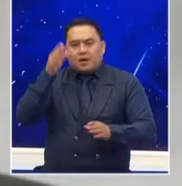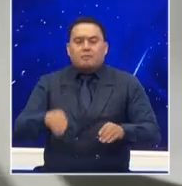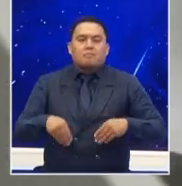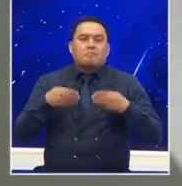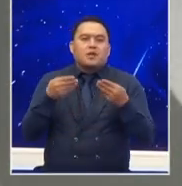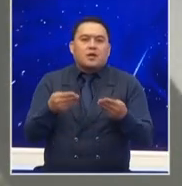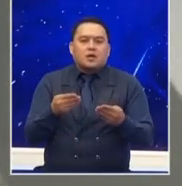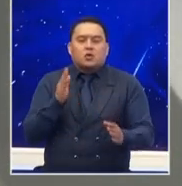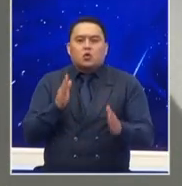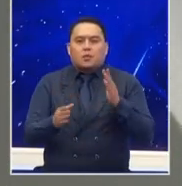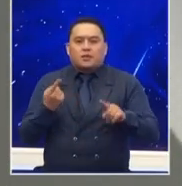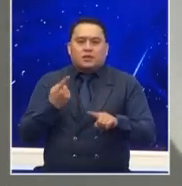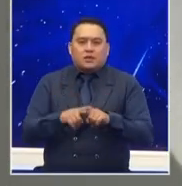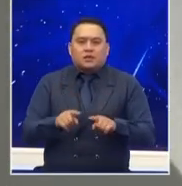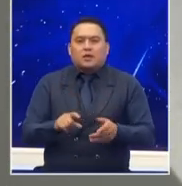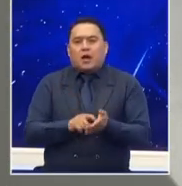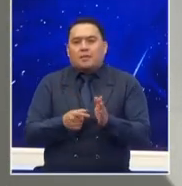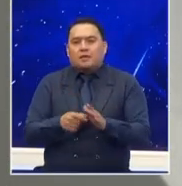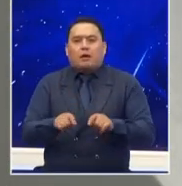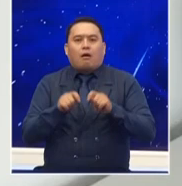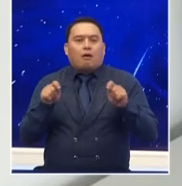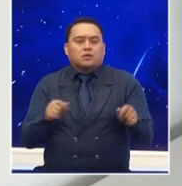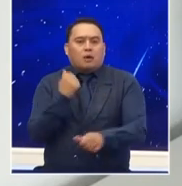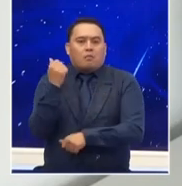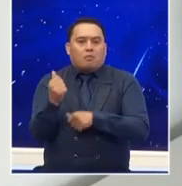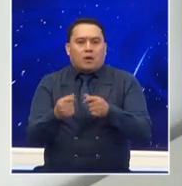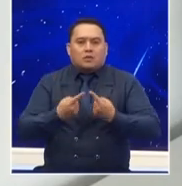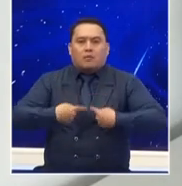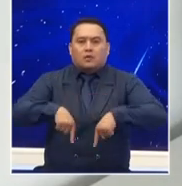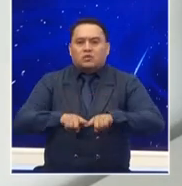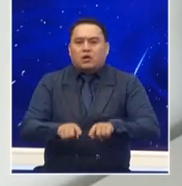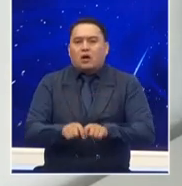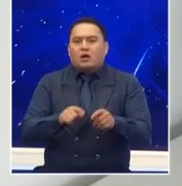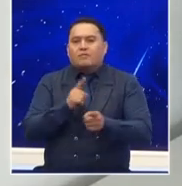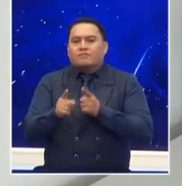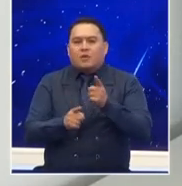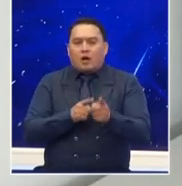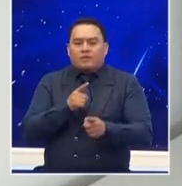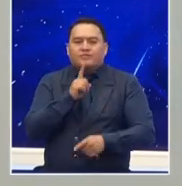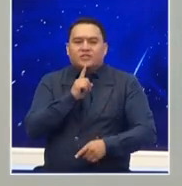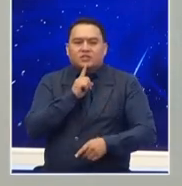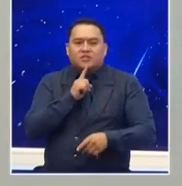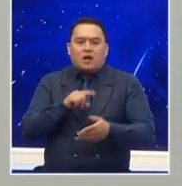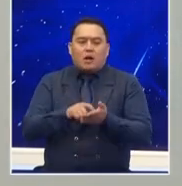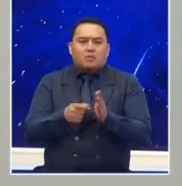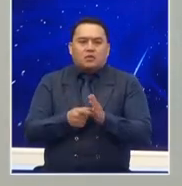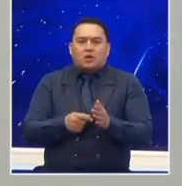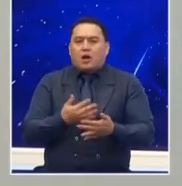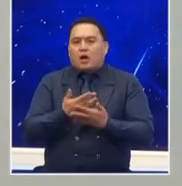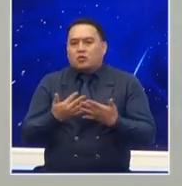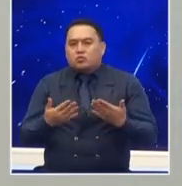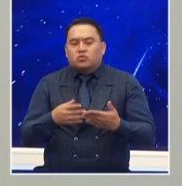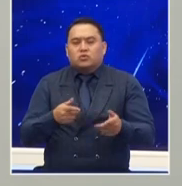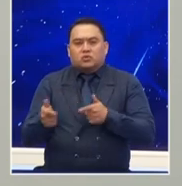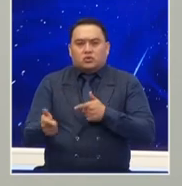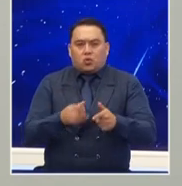мекемесінде робототехника кабинеті ашылды. Материалдық техникалық базасы жаңарды. Ал физика кабинетінде түрлі тәжірибе жасауға болады.